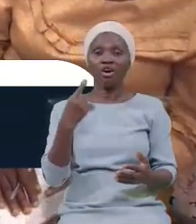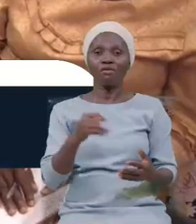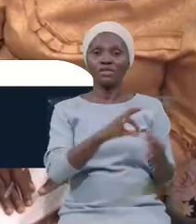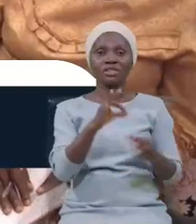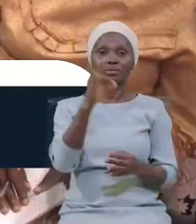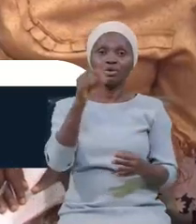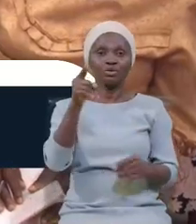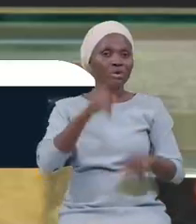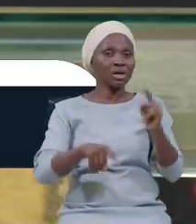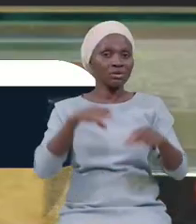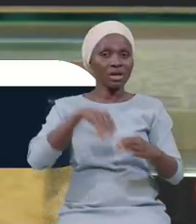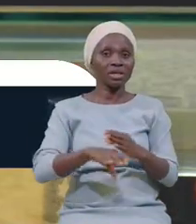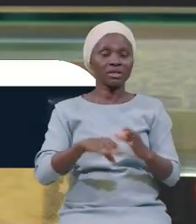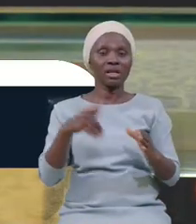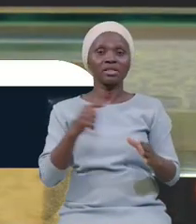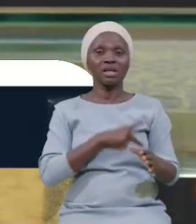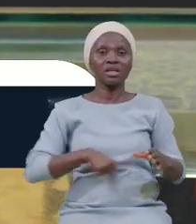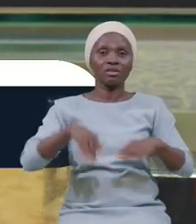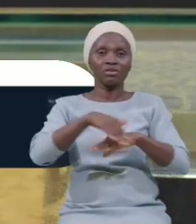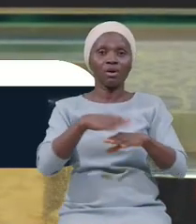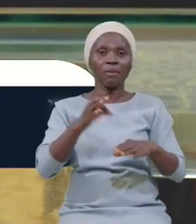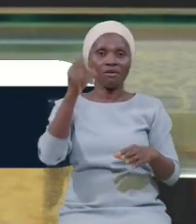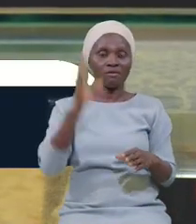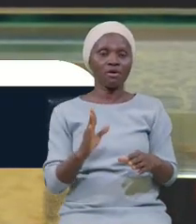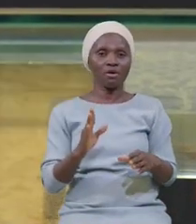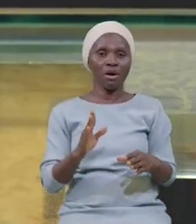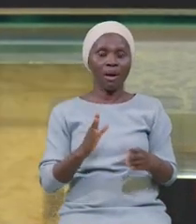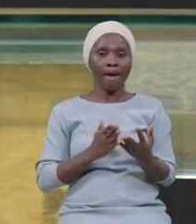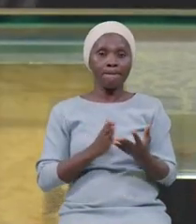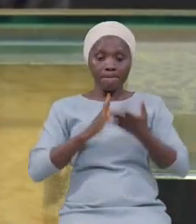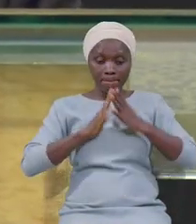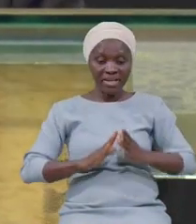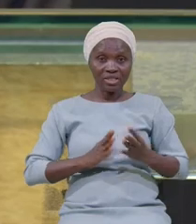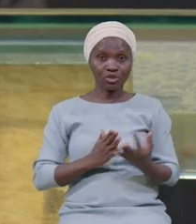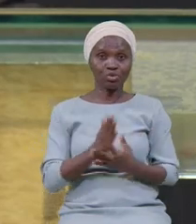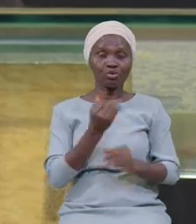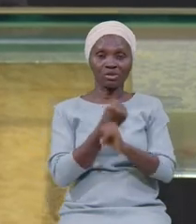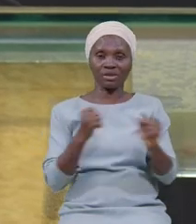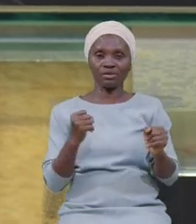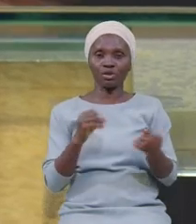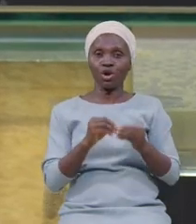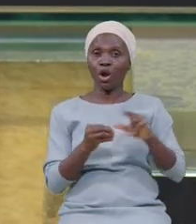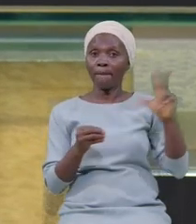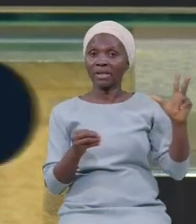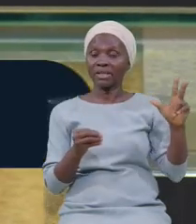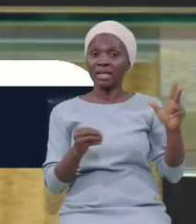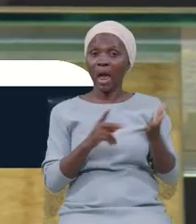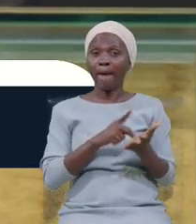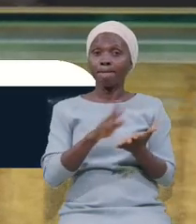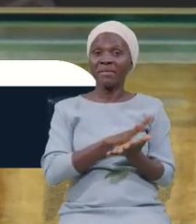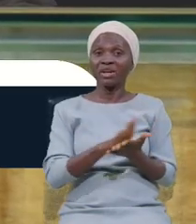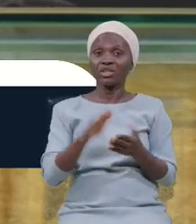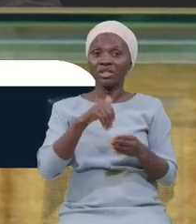pas entrer dans le royaume de Dieu. La paix par le salut. 3. La pureté dans la